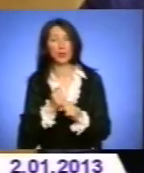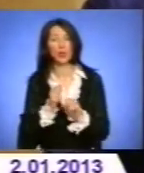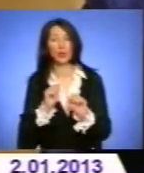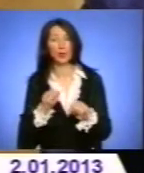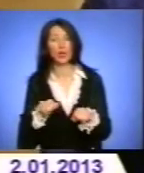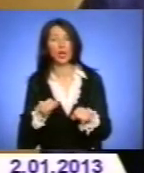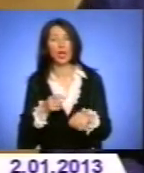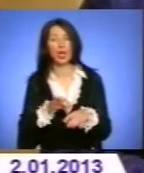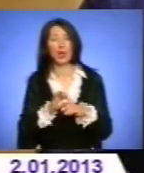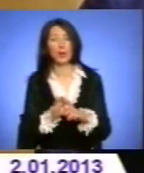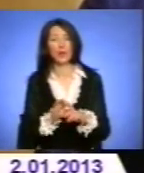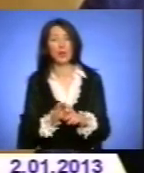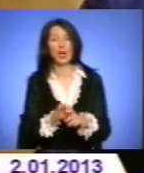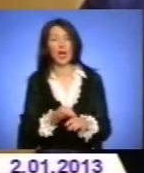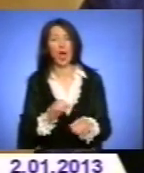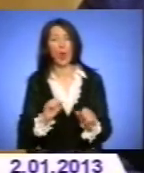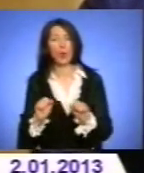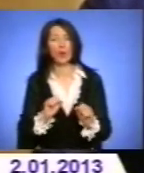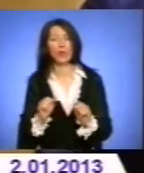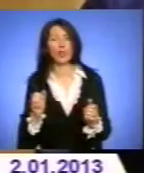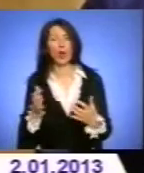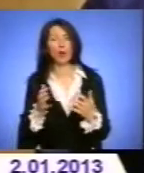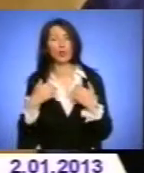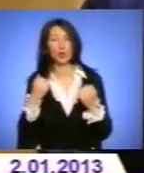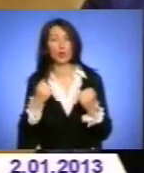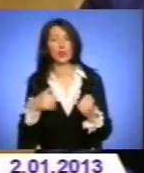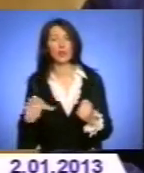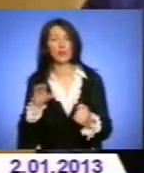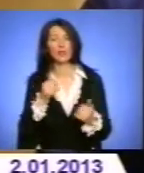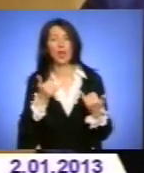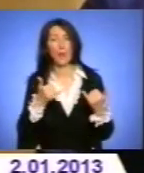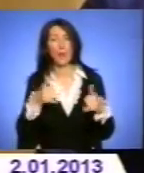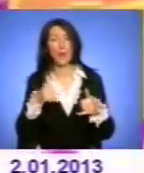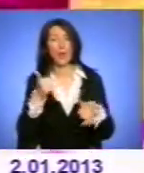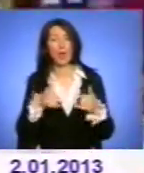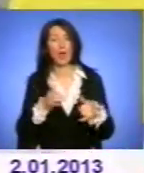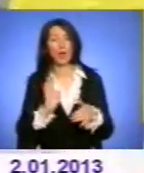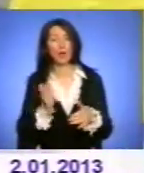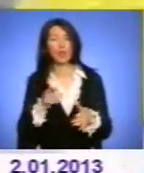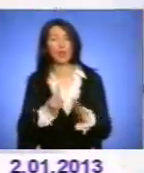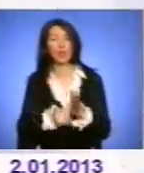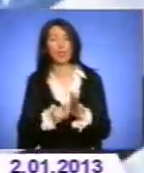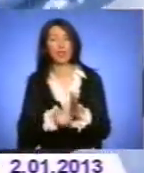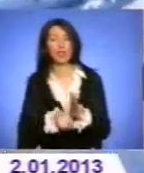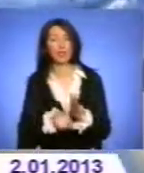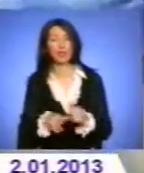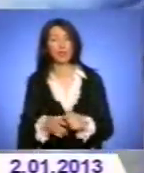проведе управління охорони здоров'я на все пальне. До речі, буде дешевше.